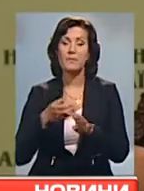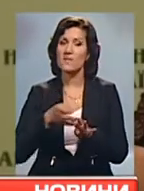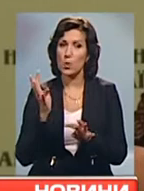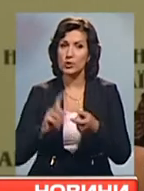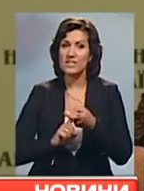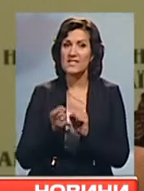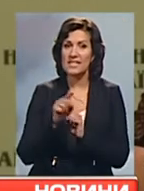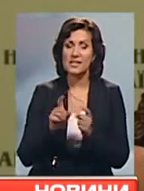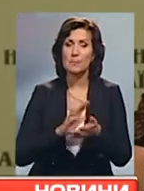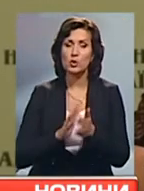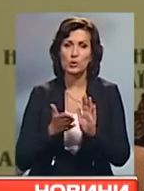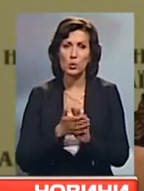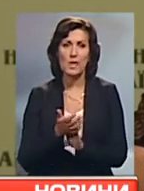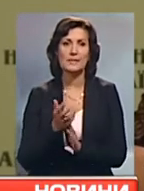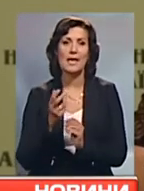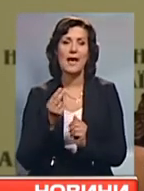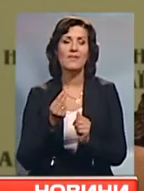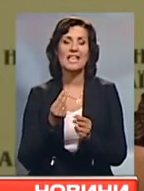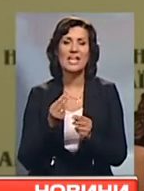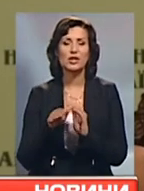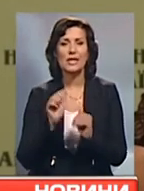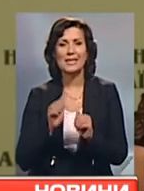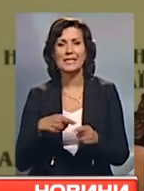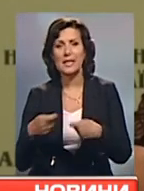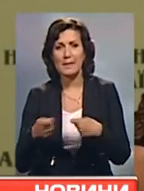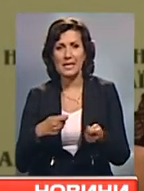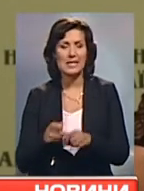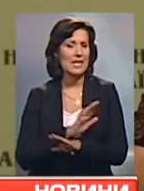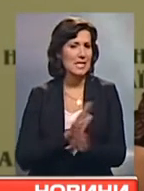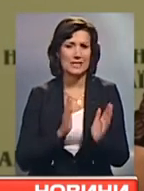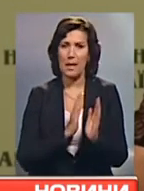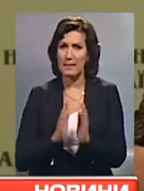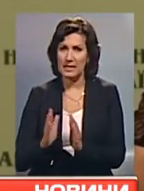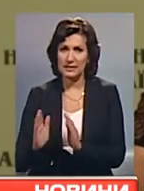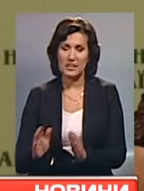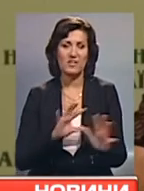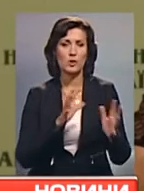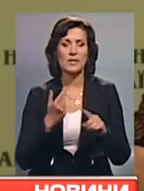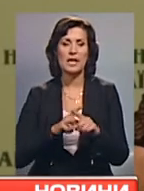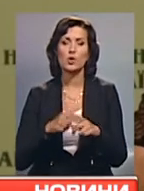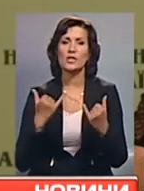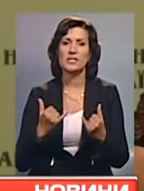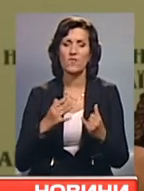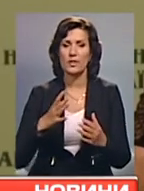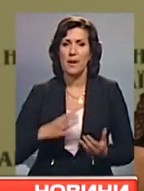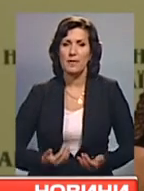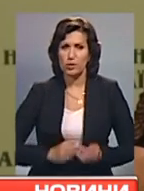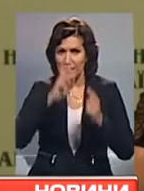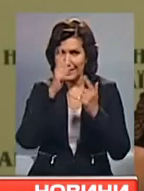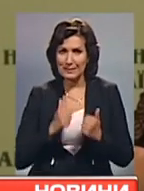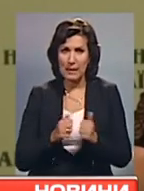это связано с тем, что ситуация на денежно-кредитном рынке, на финансовом рынке не стабилизируется. События, которые сегодня переживает